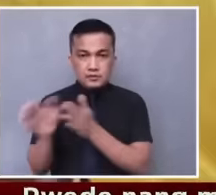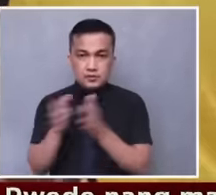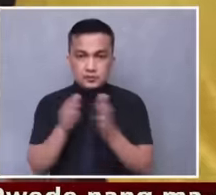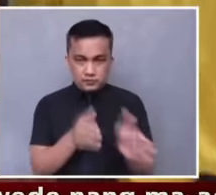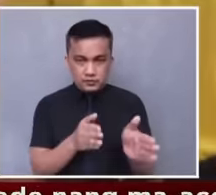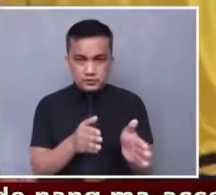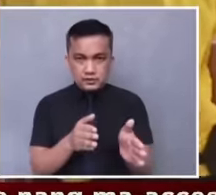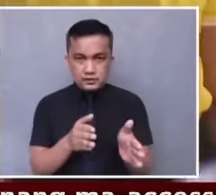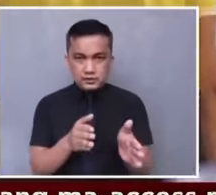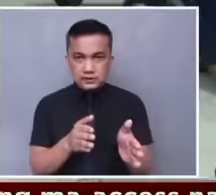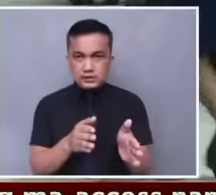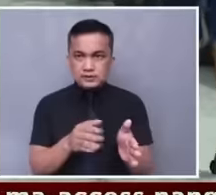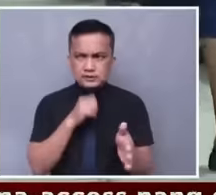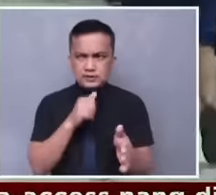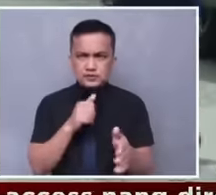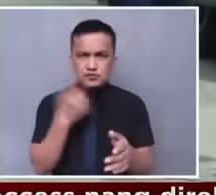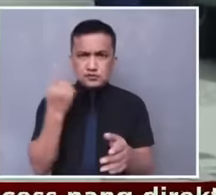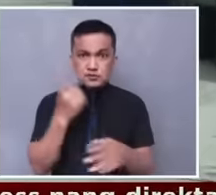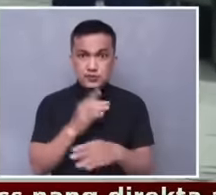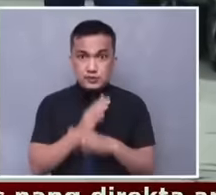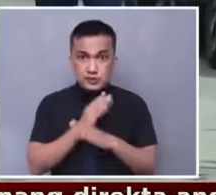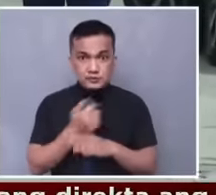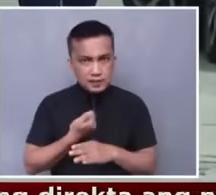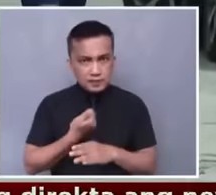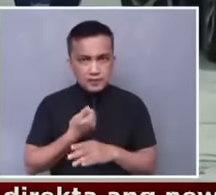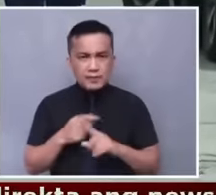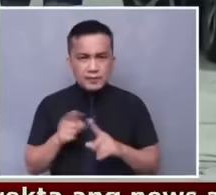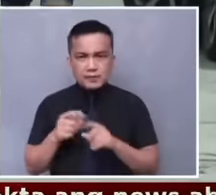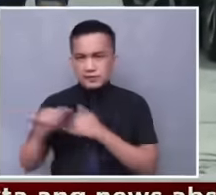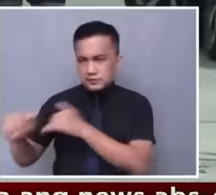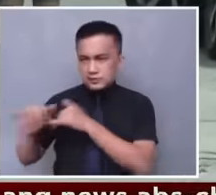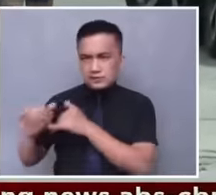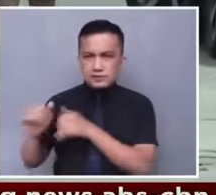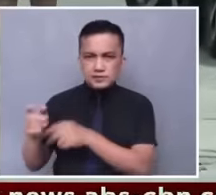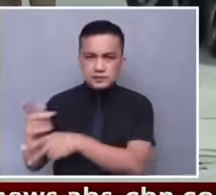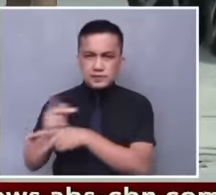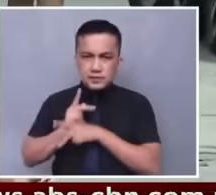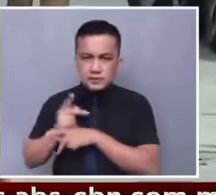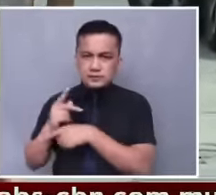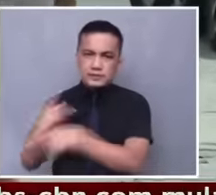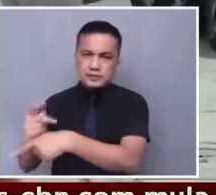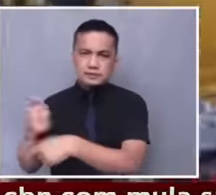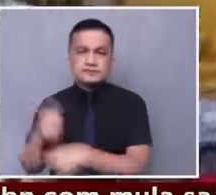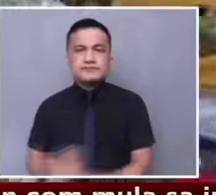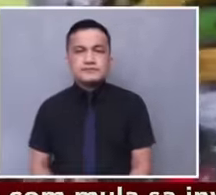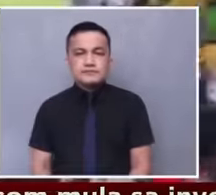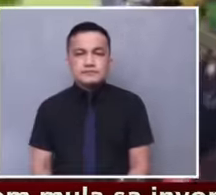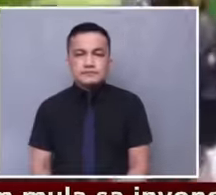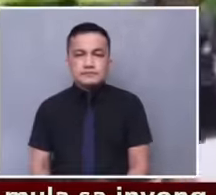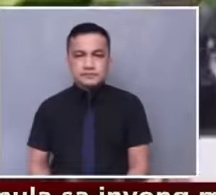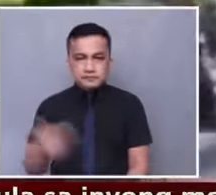para proteksyonan ng sarili, kundi ang kapwa. Jeff Canoy, ABS-CBN News.